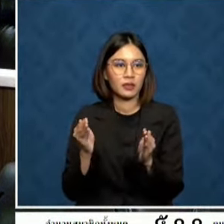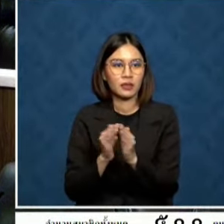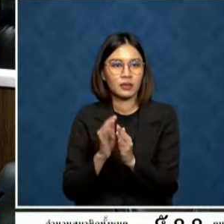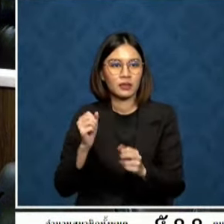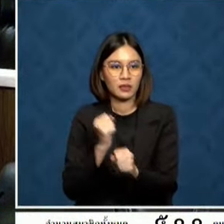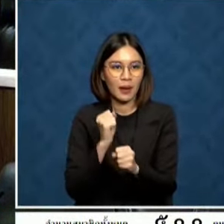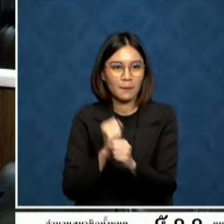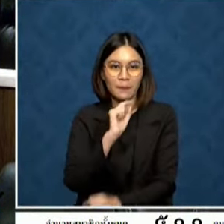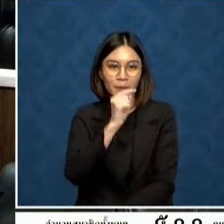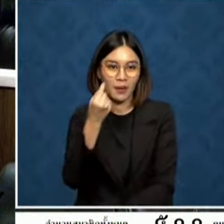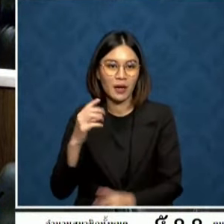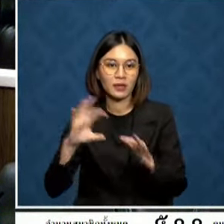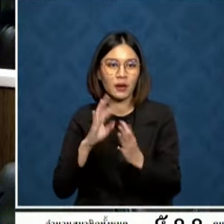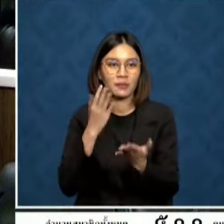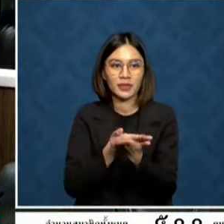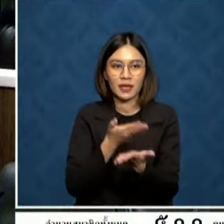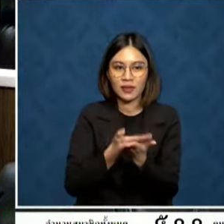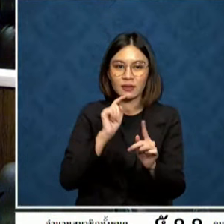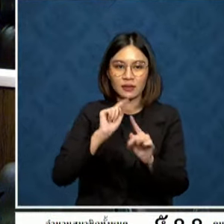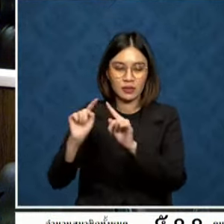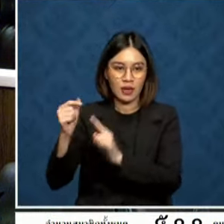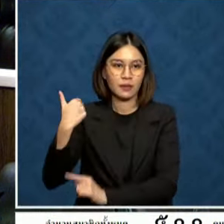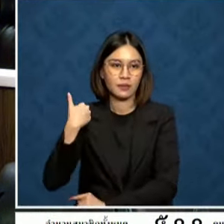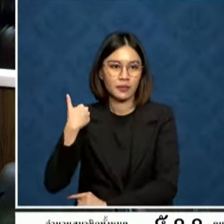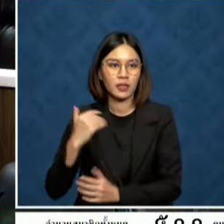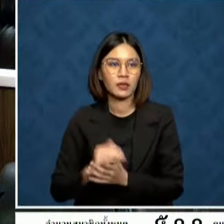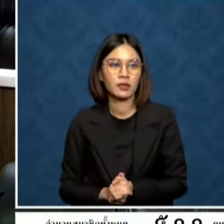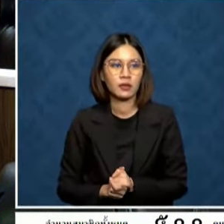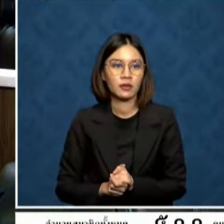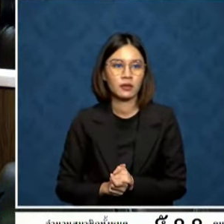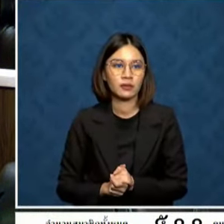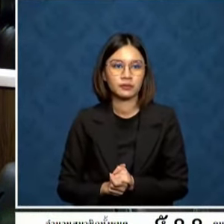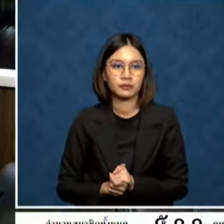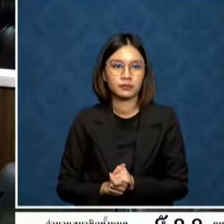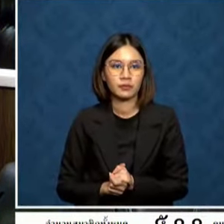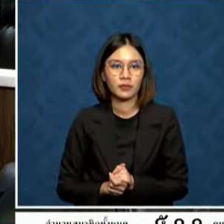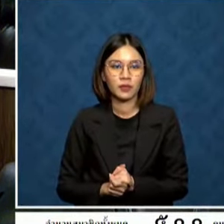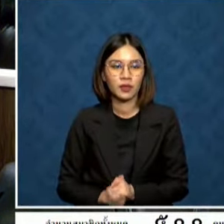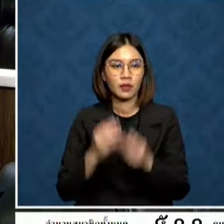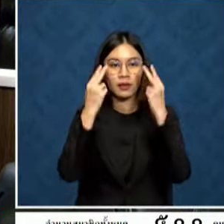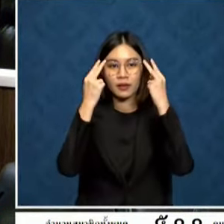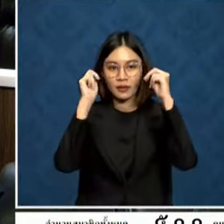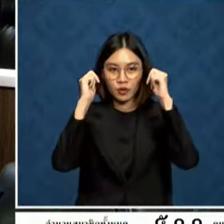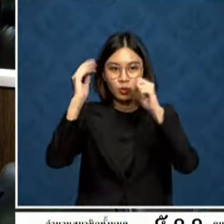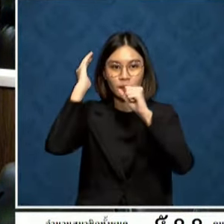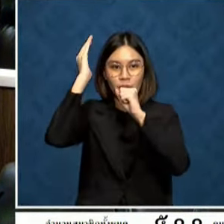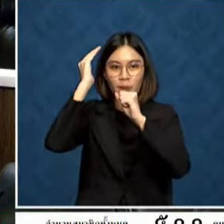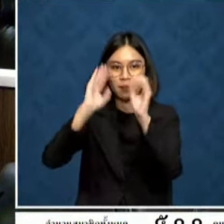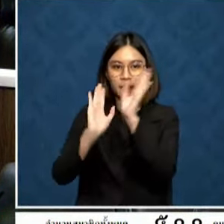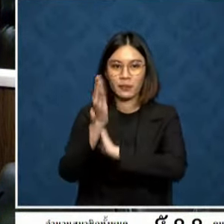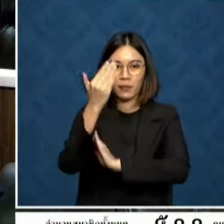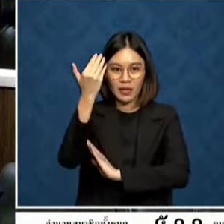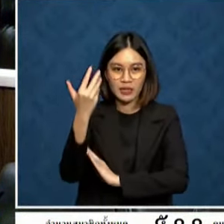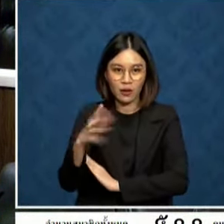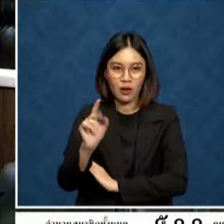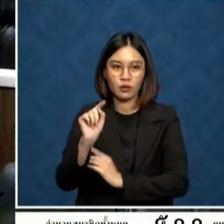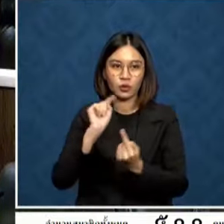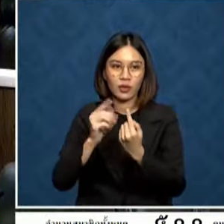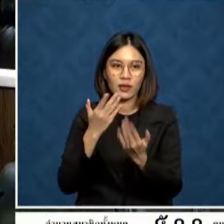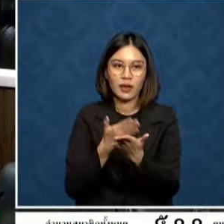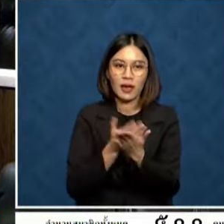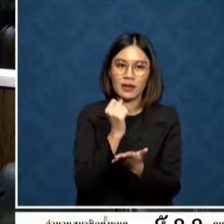ใหม่ทางการคลังหลายตัวด้วยกันค้าประธานนอกเหนือไปจากที่ท่านนายกรัฐมนตรีได้แถลงไปเมื่อเช้าแล้วนะคะว่าราย